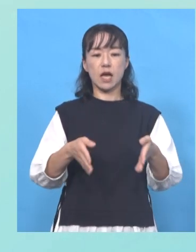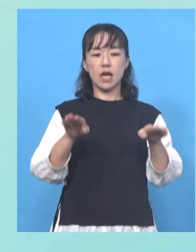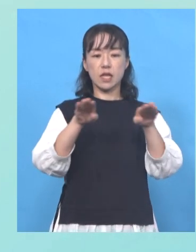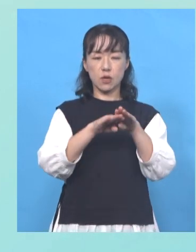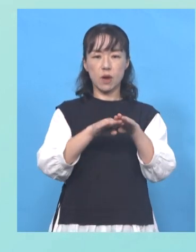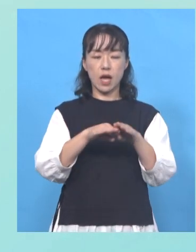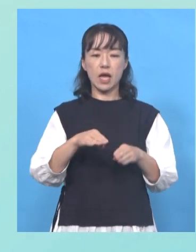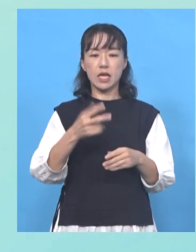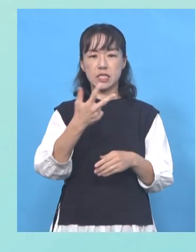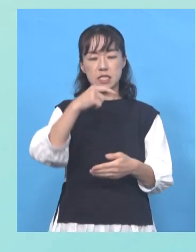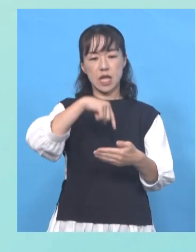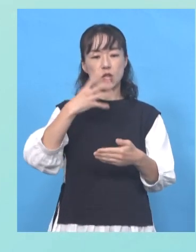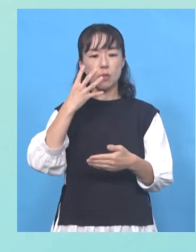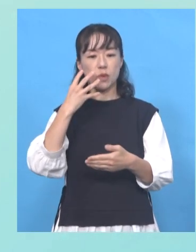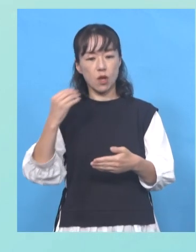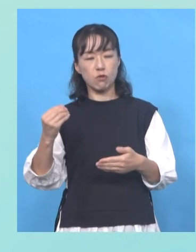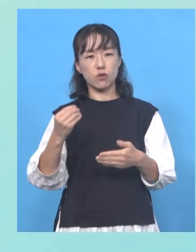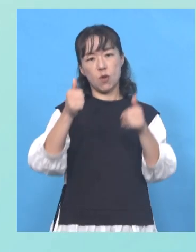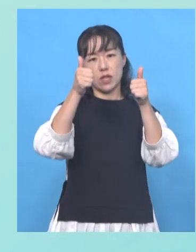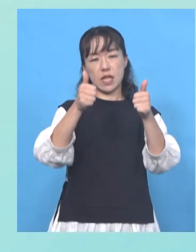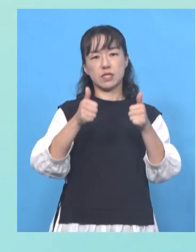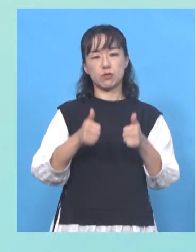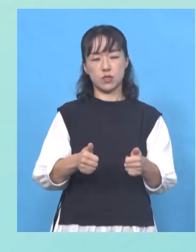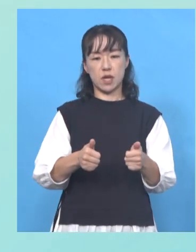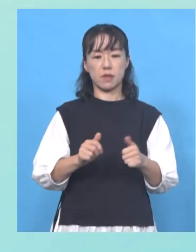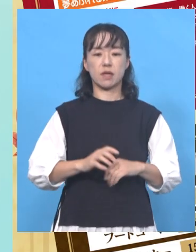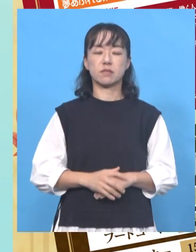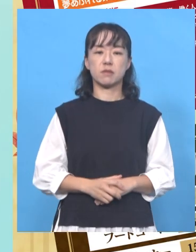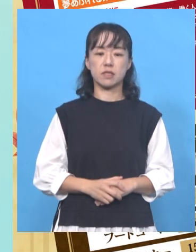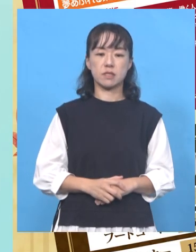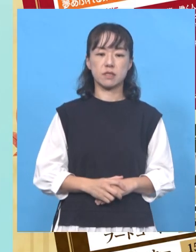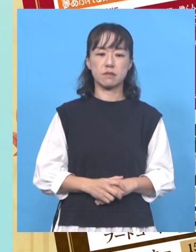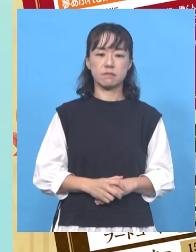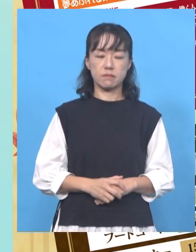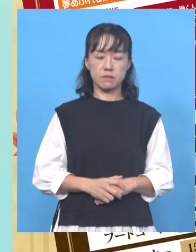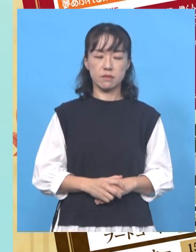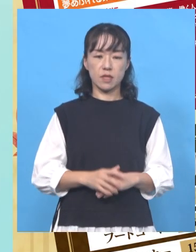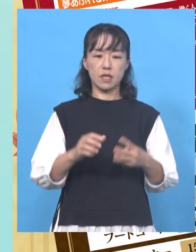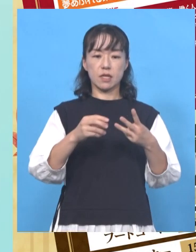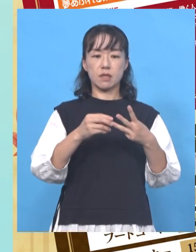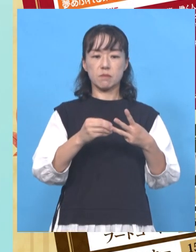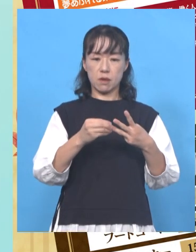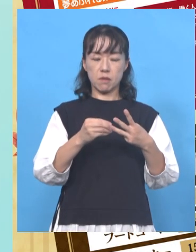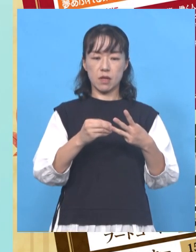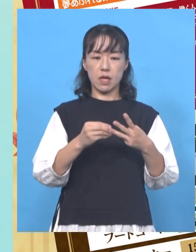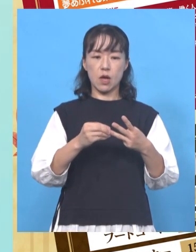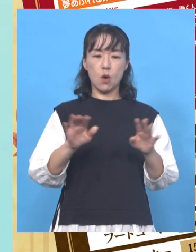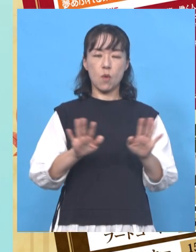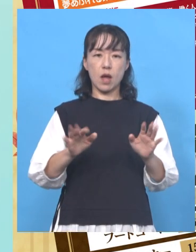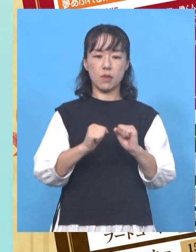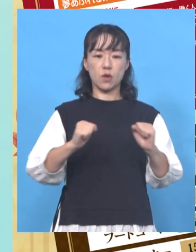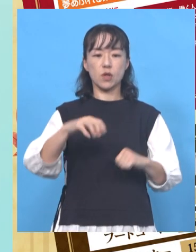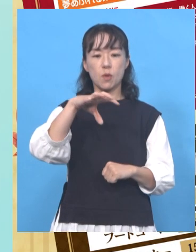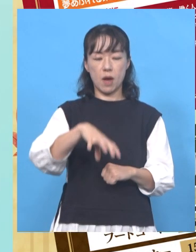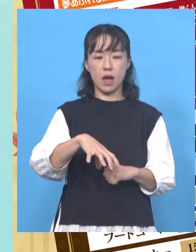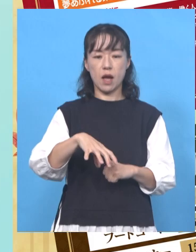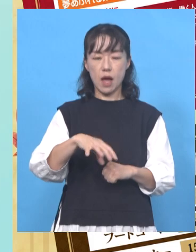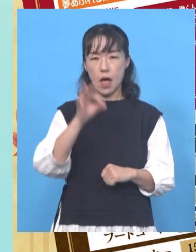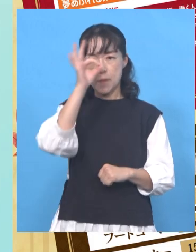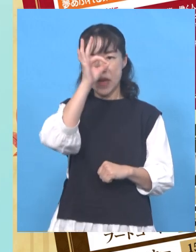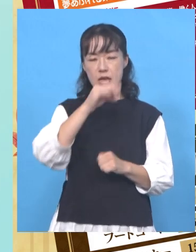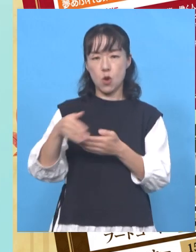内の魅力を再発見する展示物を設置します。最後にわらべの広場では、段ボール迷路を